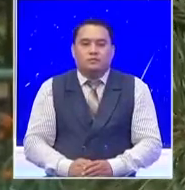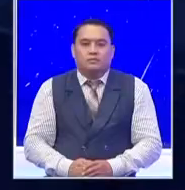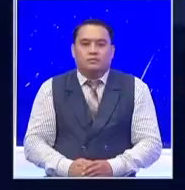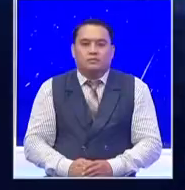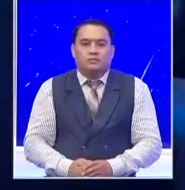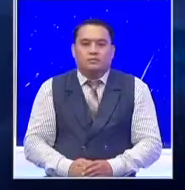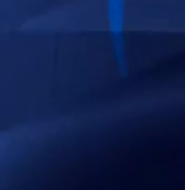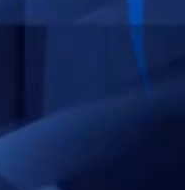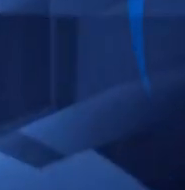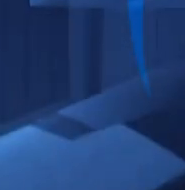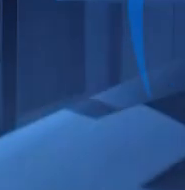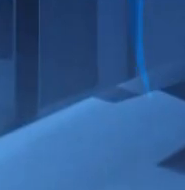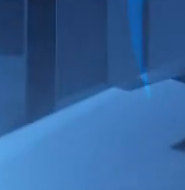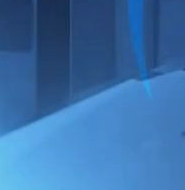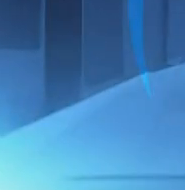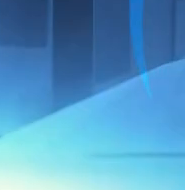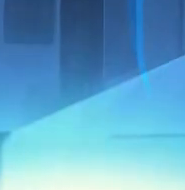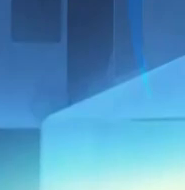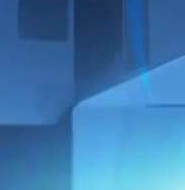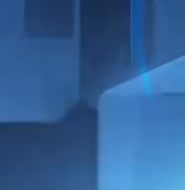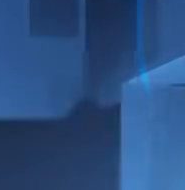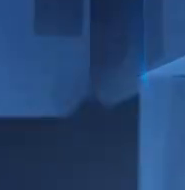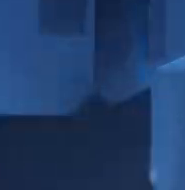нитке. Алексей Цой, Седю Сюмек, телеканал ЖТСУ.